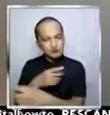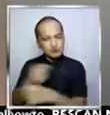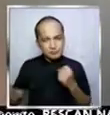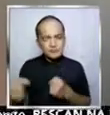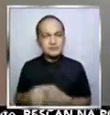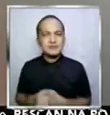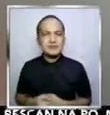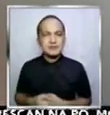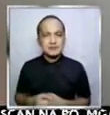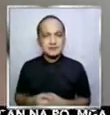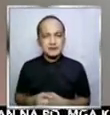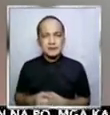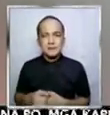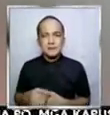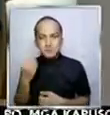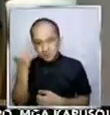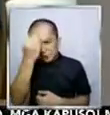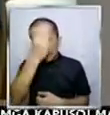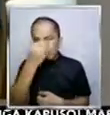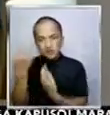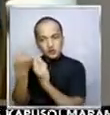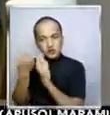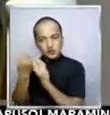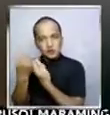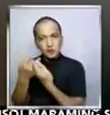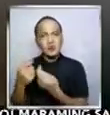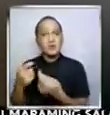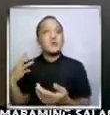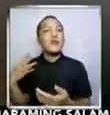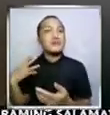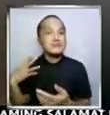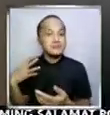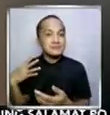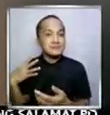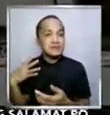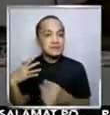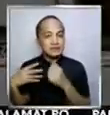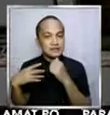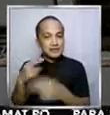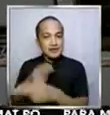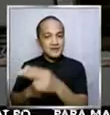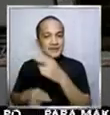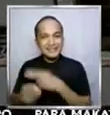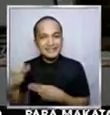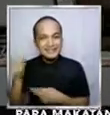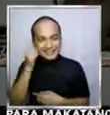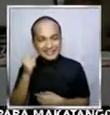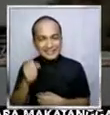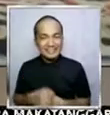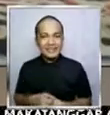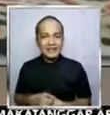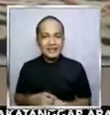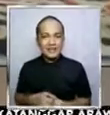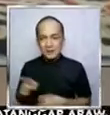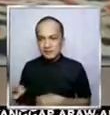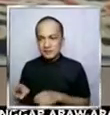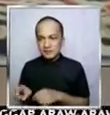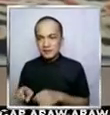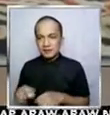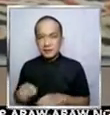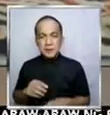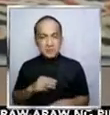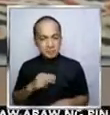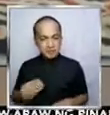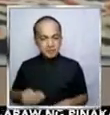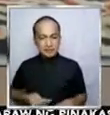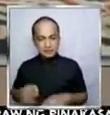May makeup tutorial din. But wait, hindi pala yan kamay ni Solen. Habang naka-maternity leave ay ibinabalik